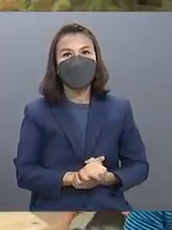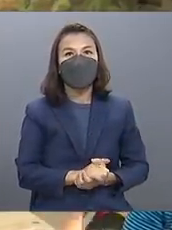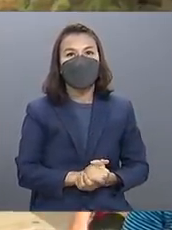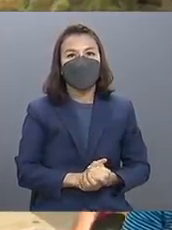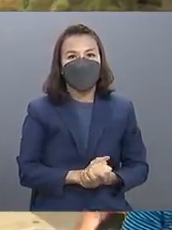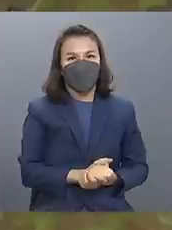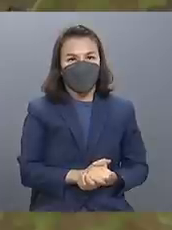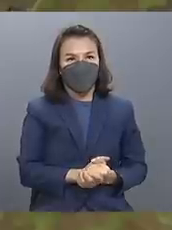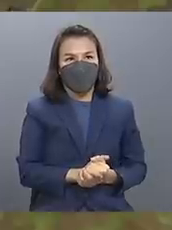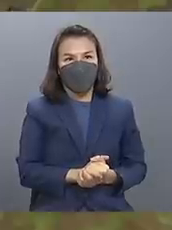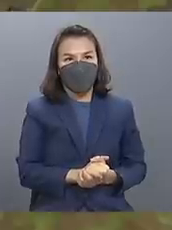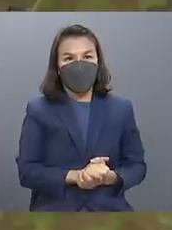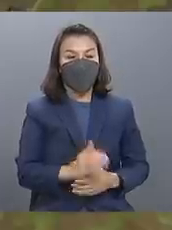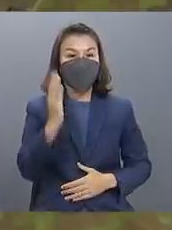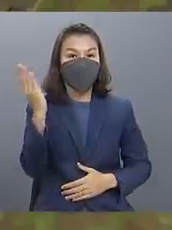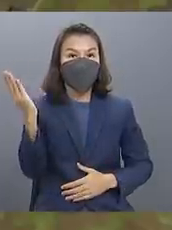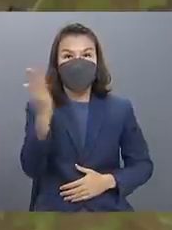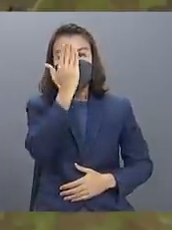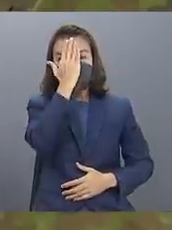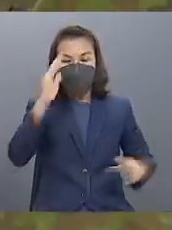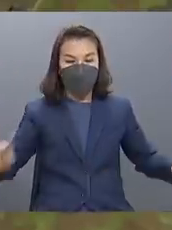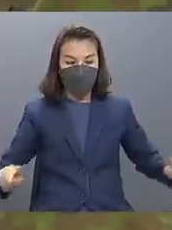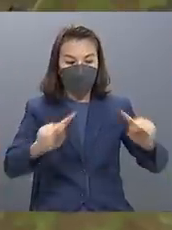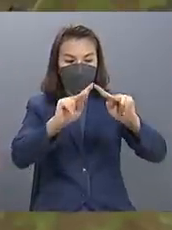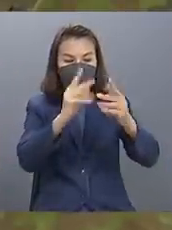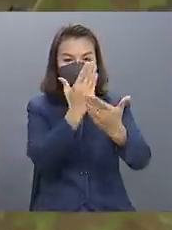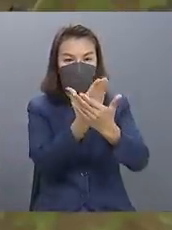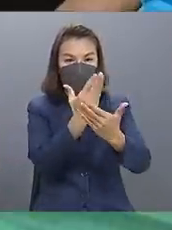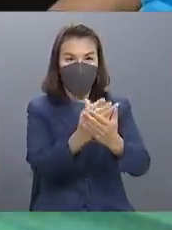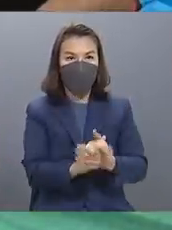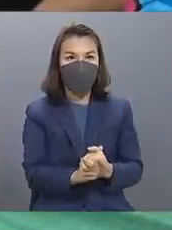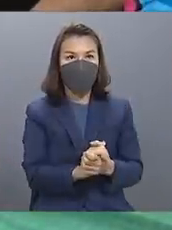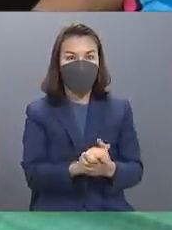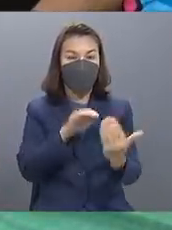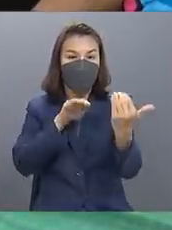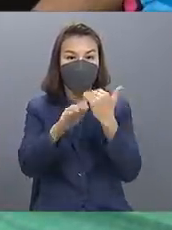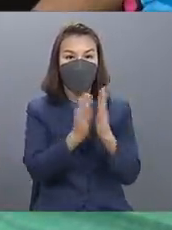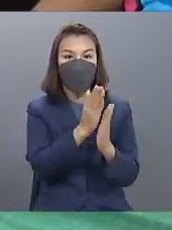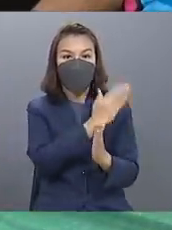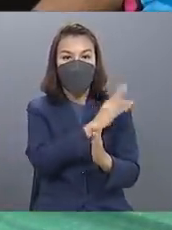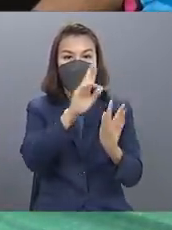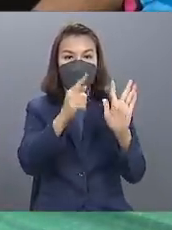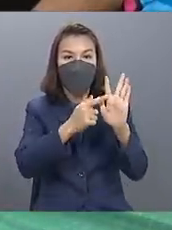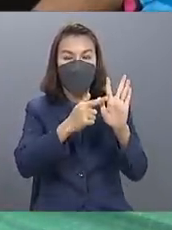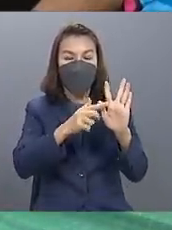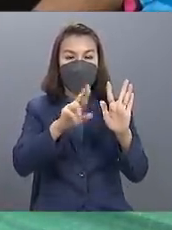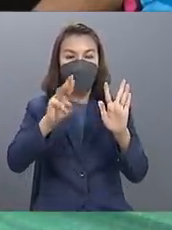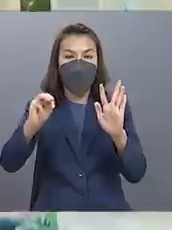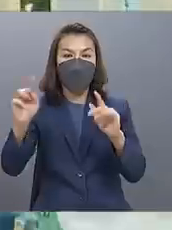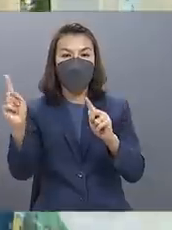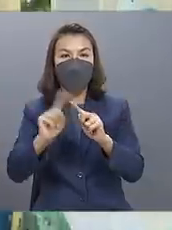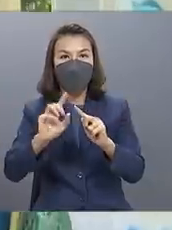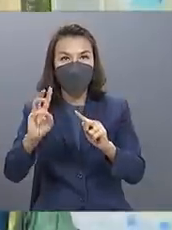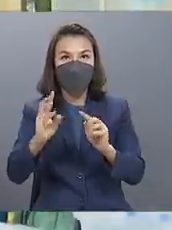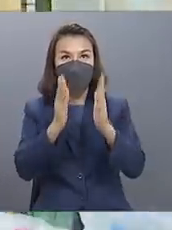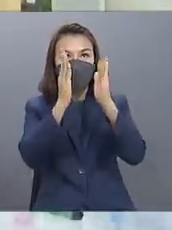เต็มที่บริเวณหน้ากระทรวงการคลังนะครับที่บริเวณถนนพระราม 6บริเวณเลียบคลองเครือข่ายหนี้สินชาวนาแห่งประเทศไทยจาก 36